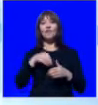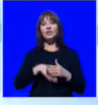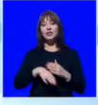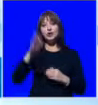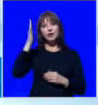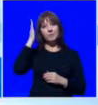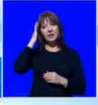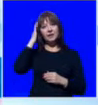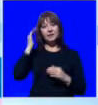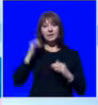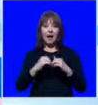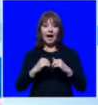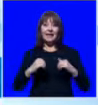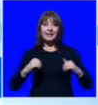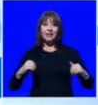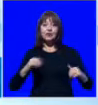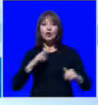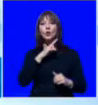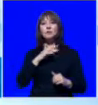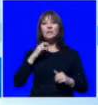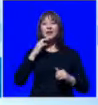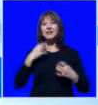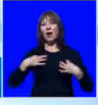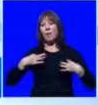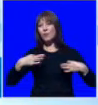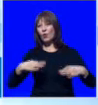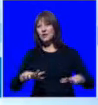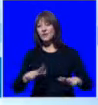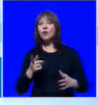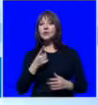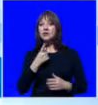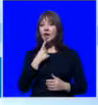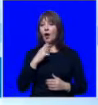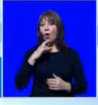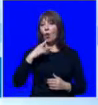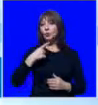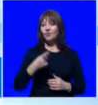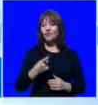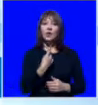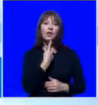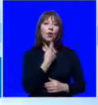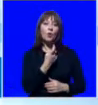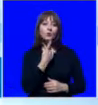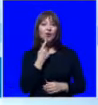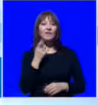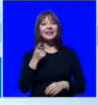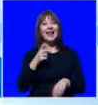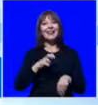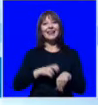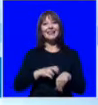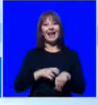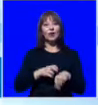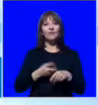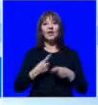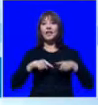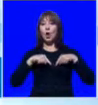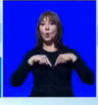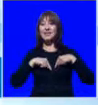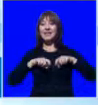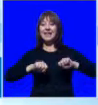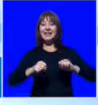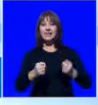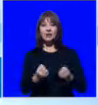министър се разграничи от полицейския произвол и така отговори на условието, което вчера му постави премиера Денков. Или да осъди насилието,